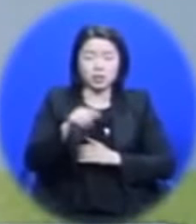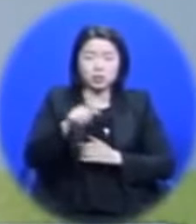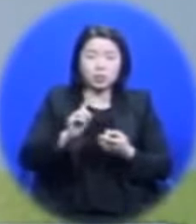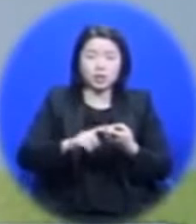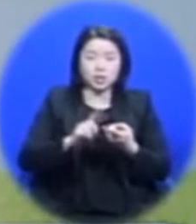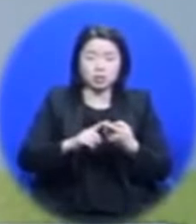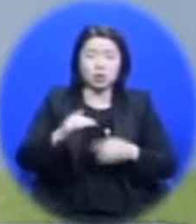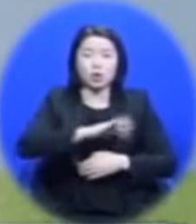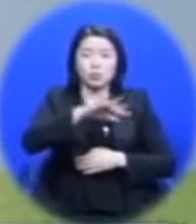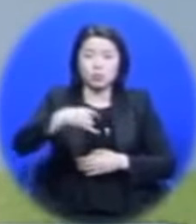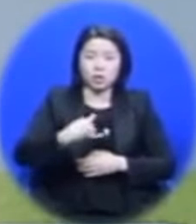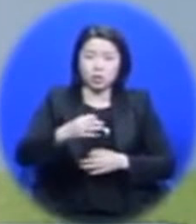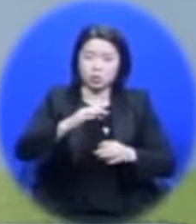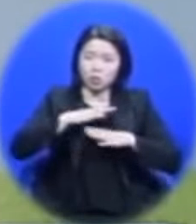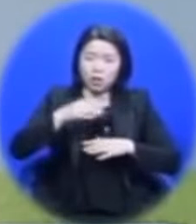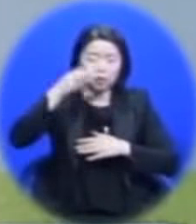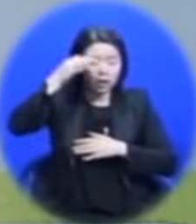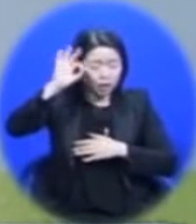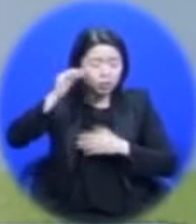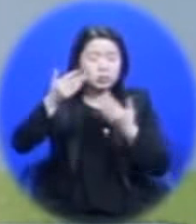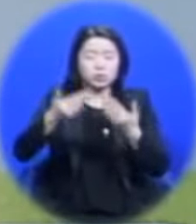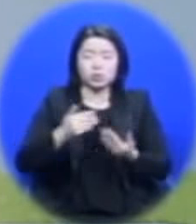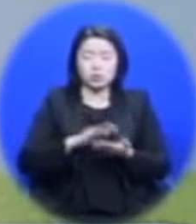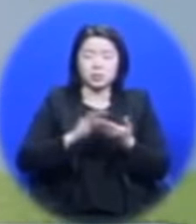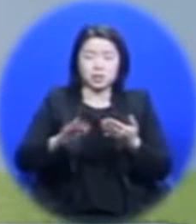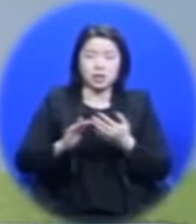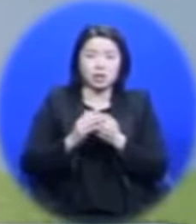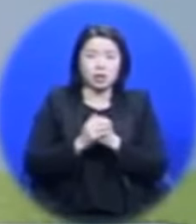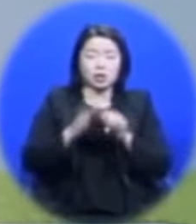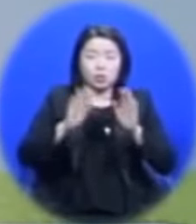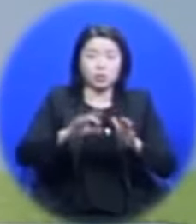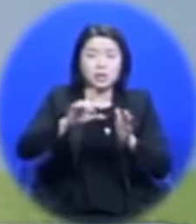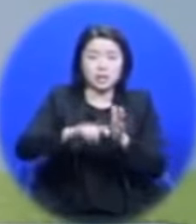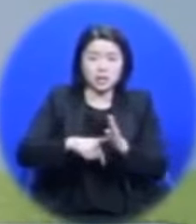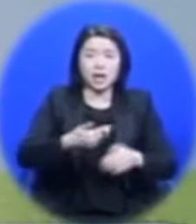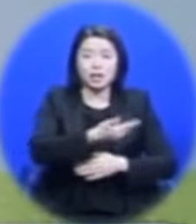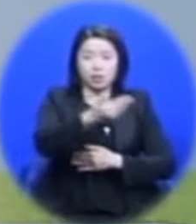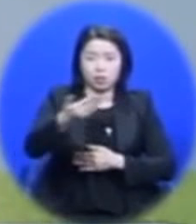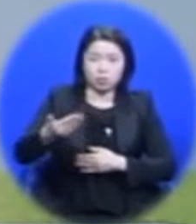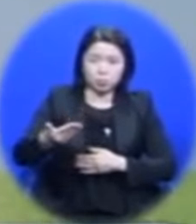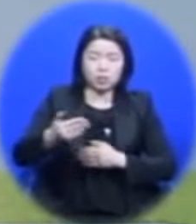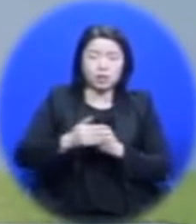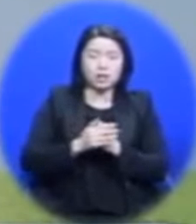우리에게 놀랍게 깨우쳐주세요. 오늘 이 시간에 여러분이